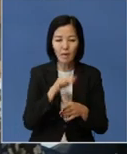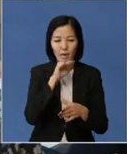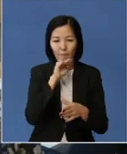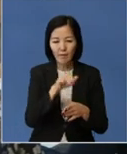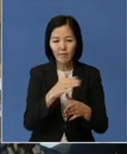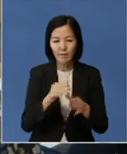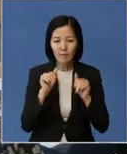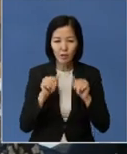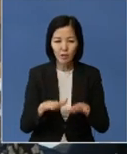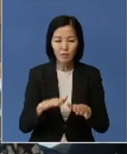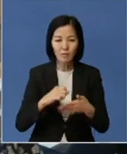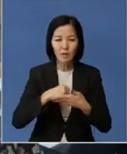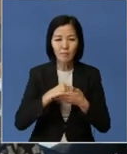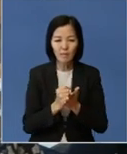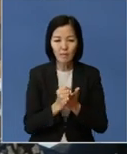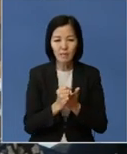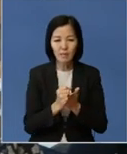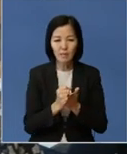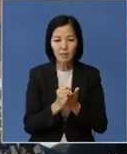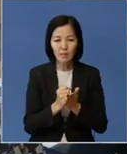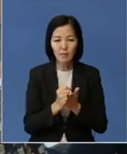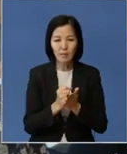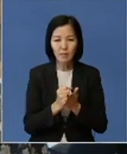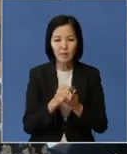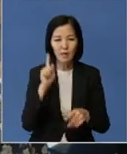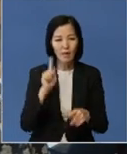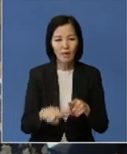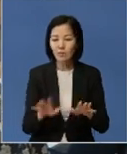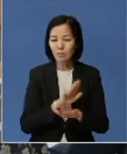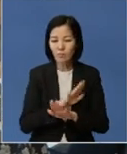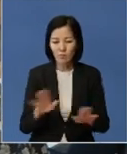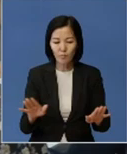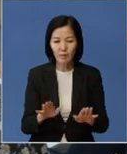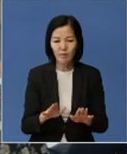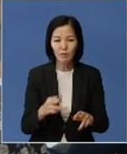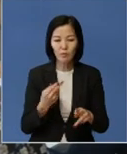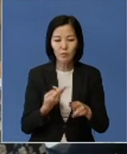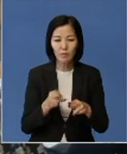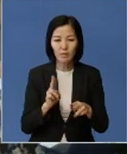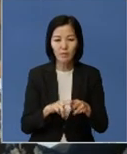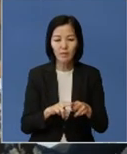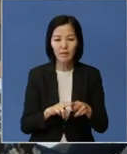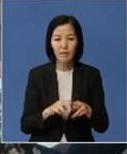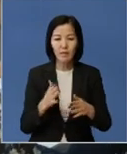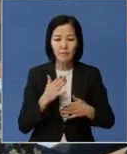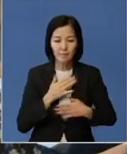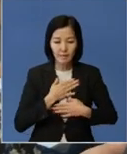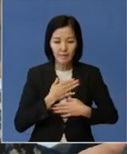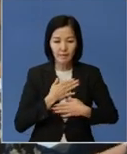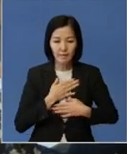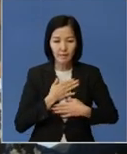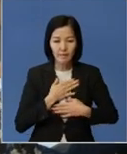ғана әзірлеп бекіте салу бір жағы кішкене асығыстық болады. Ол үшін біз